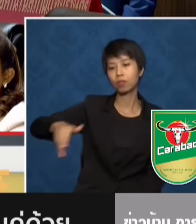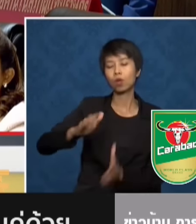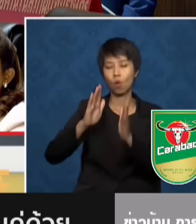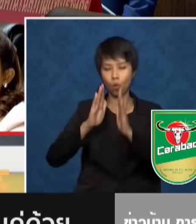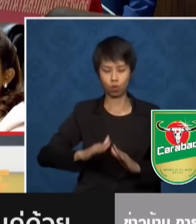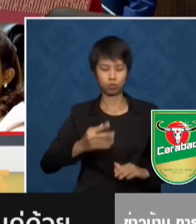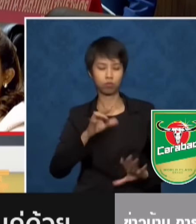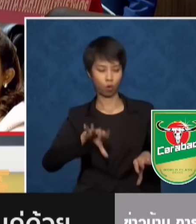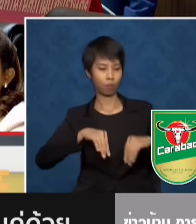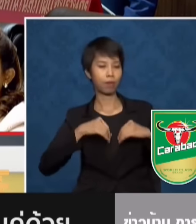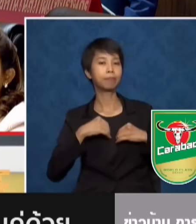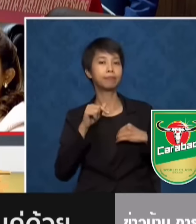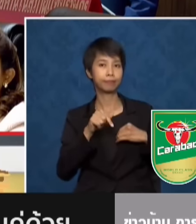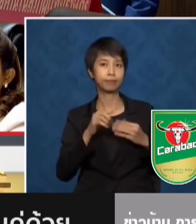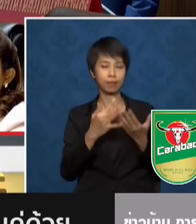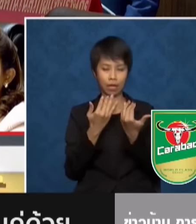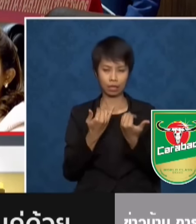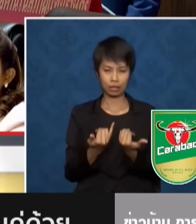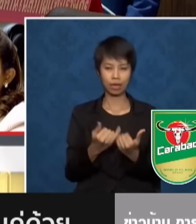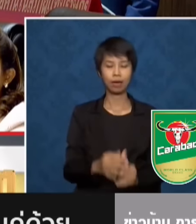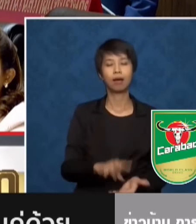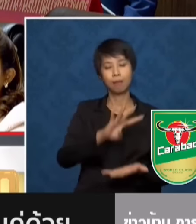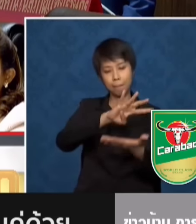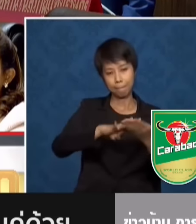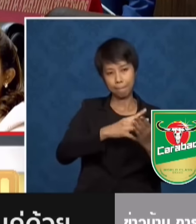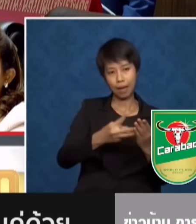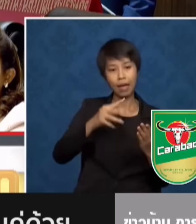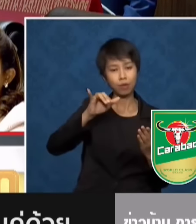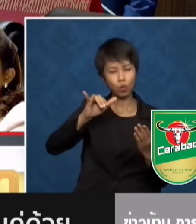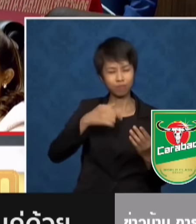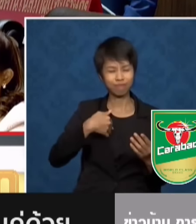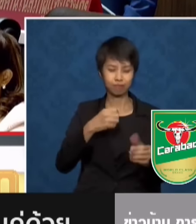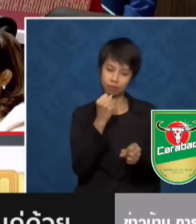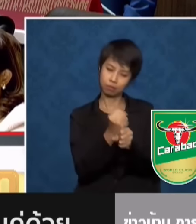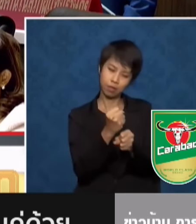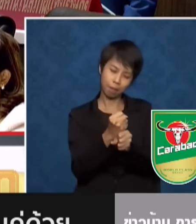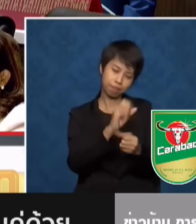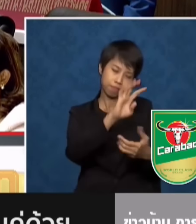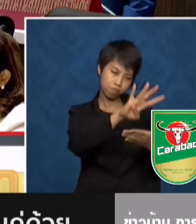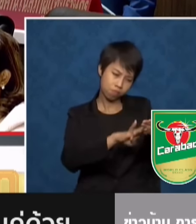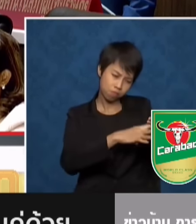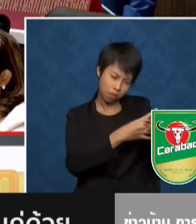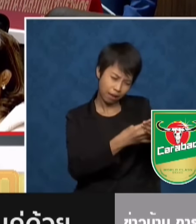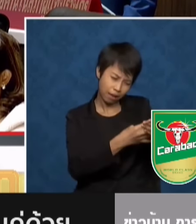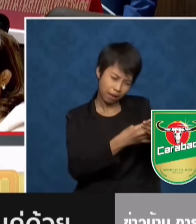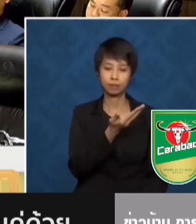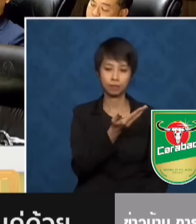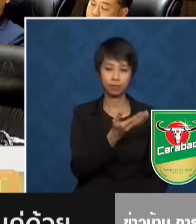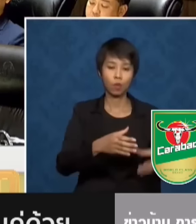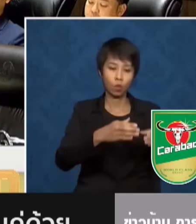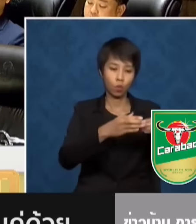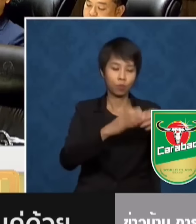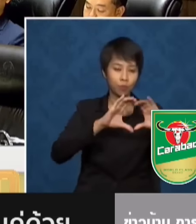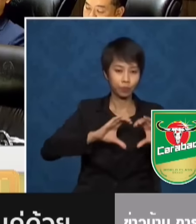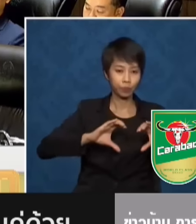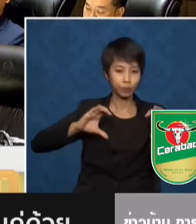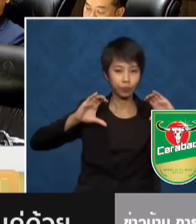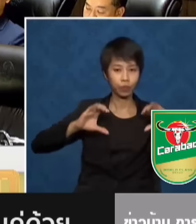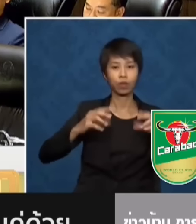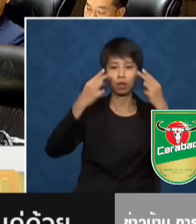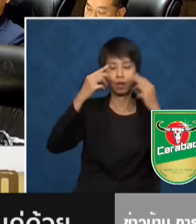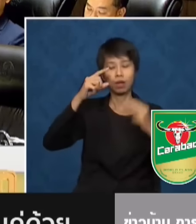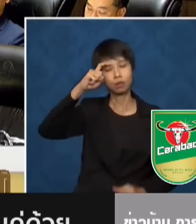ศล้วนขาดยุทธศาสตร์และการปฏิบัติที่ตรงเป้าหมาย นี่คุณชัยวัฒน์